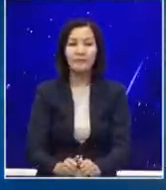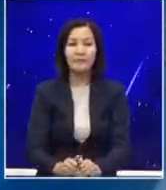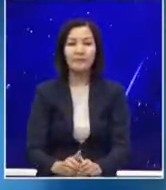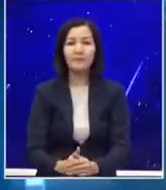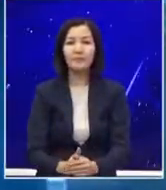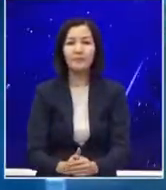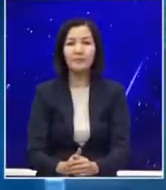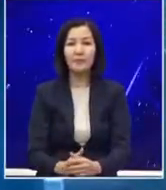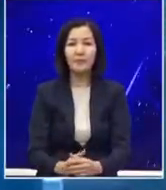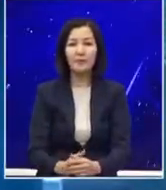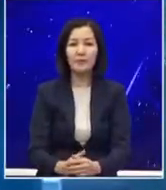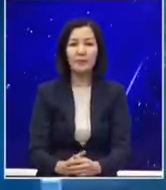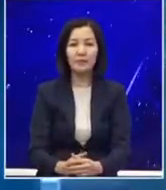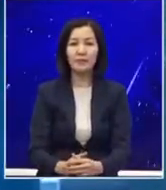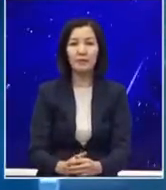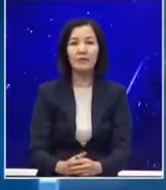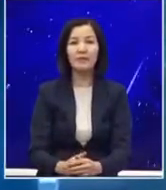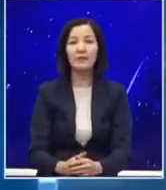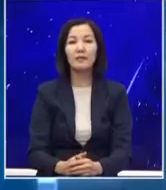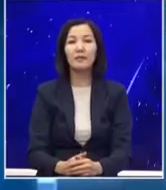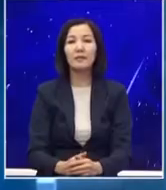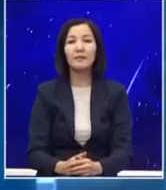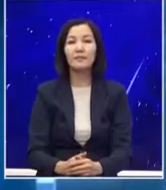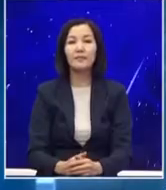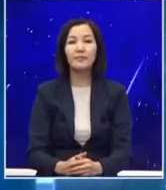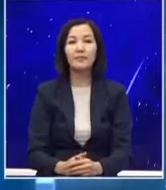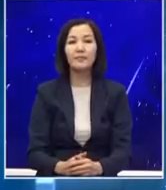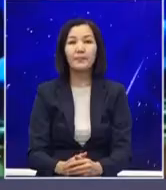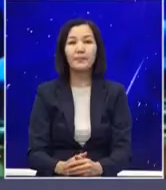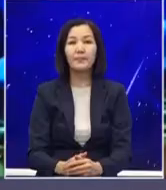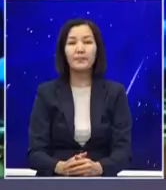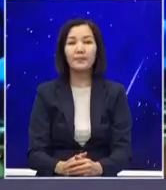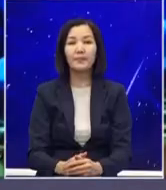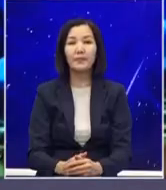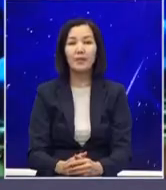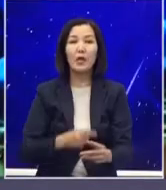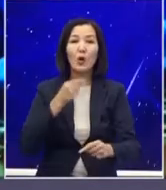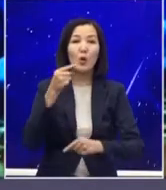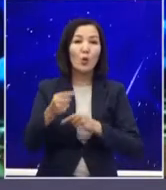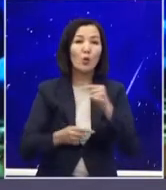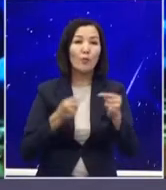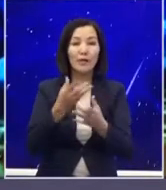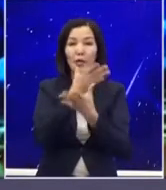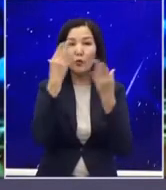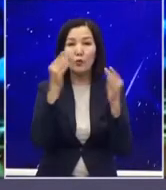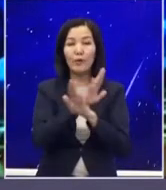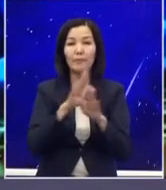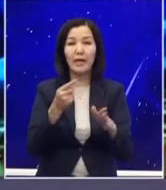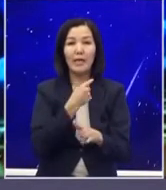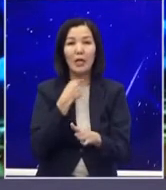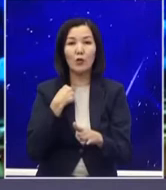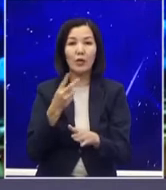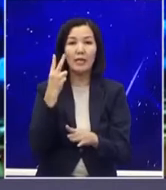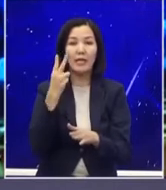Жетісу телеарнасы, Ақсу ауданынан. Урпақтар ұмытпайды. Талдықорғанда қос